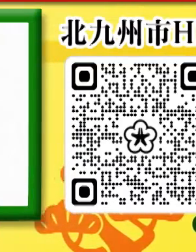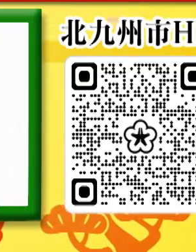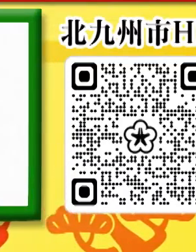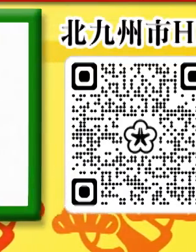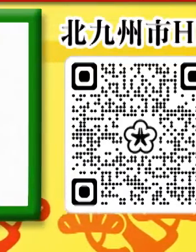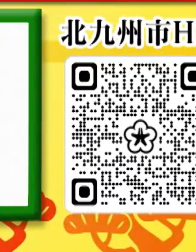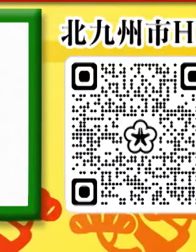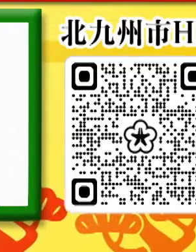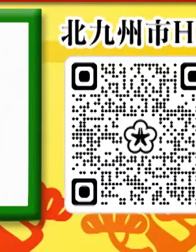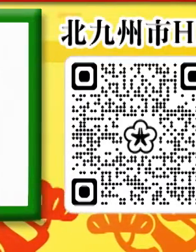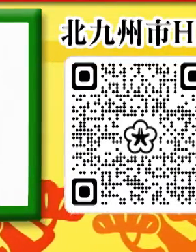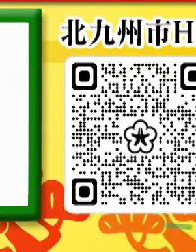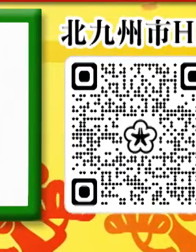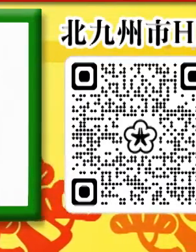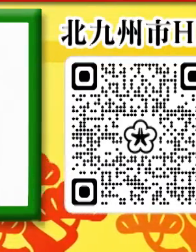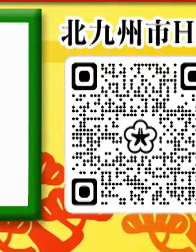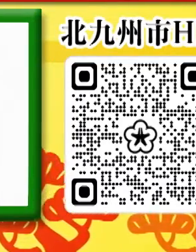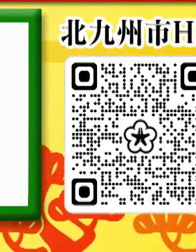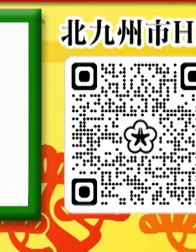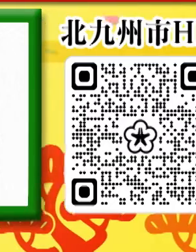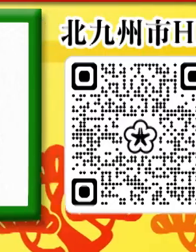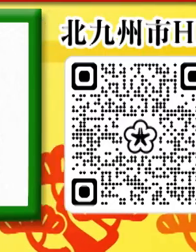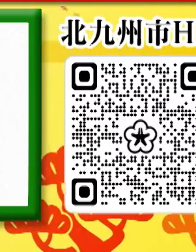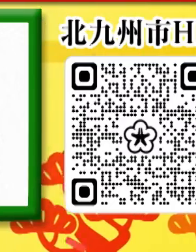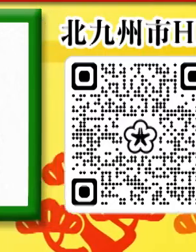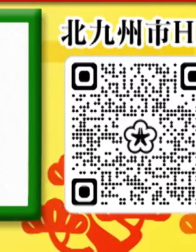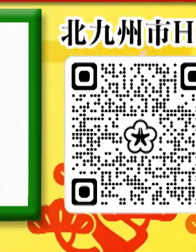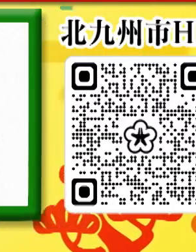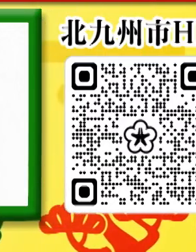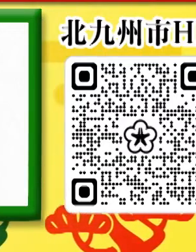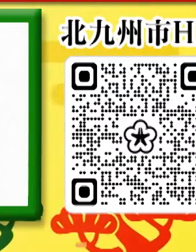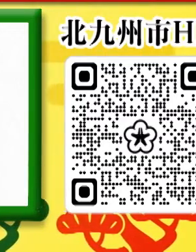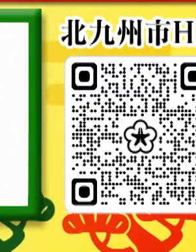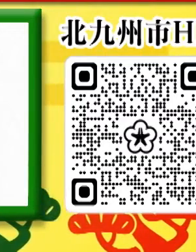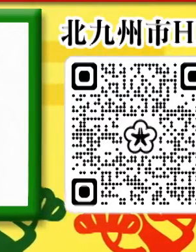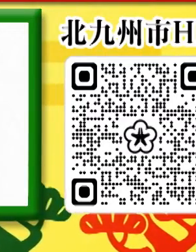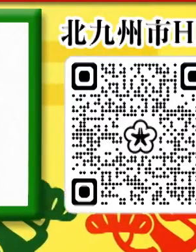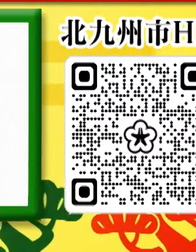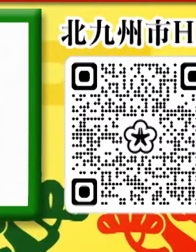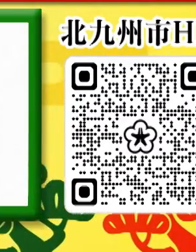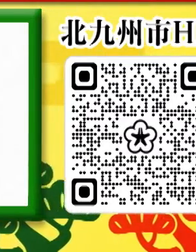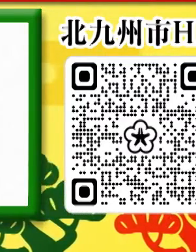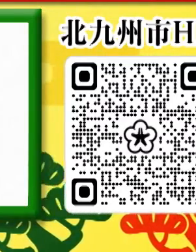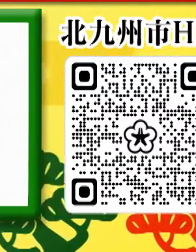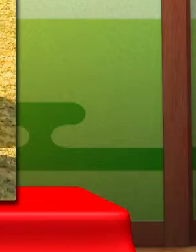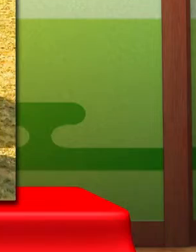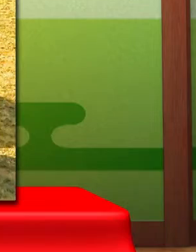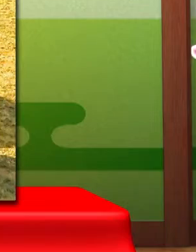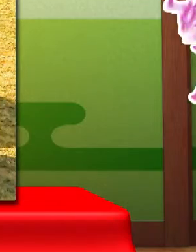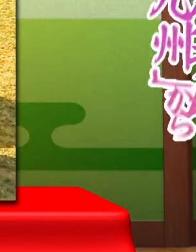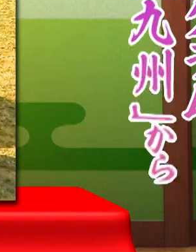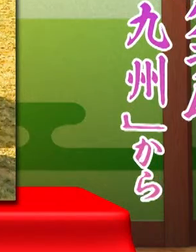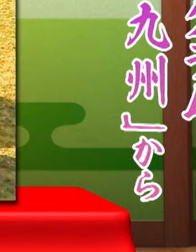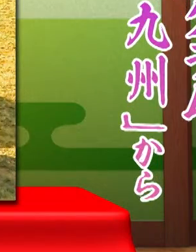ワークライフバランスの推進。様々な工夫で誰もが働きやすい職場を実現。